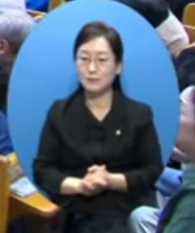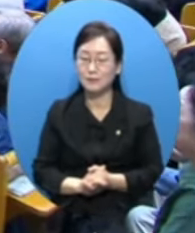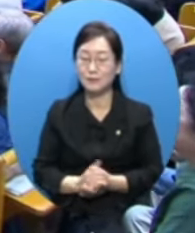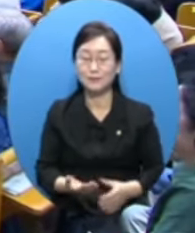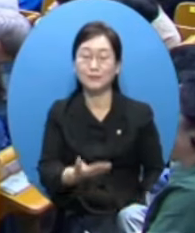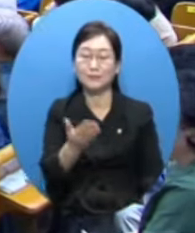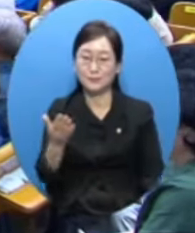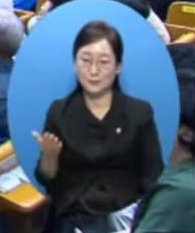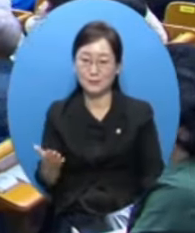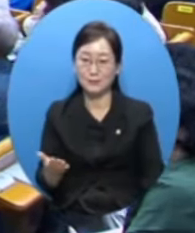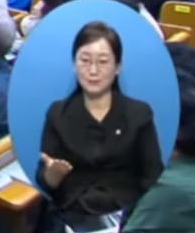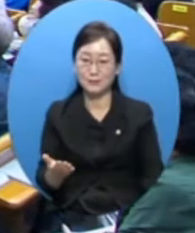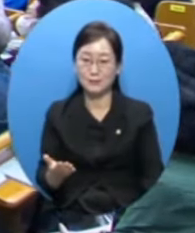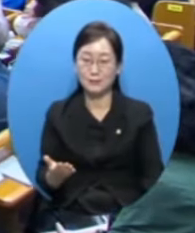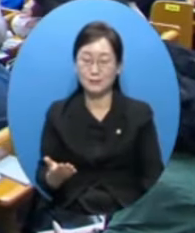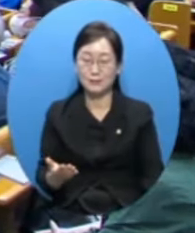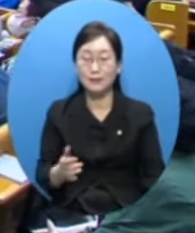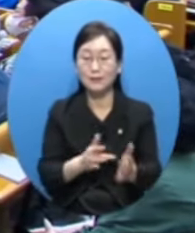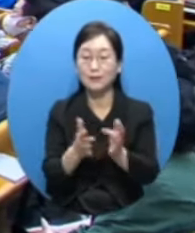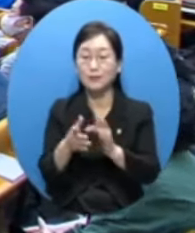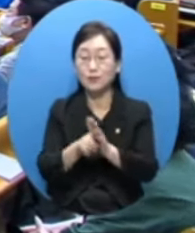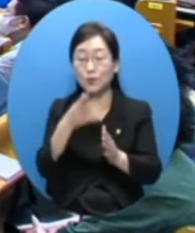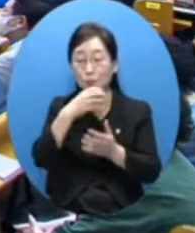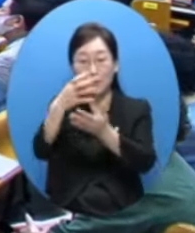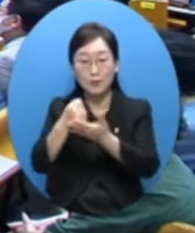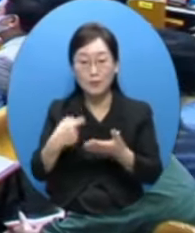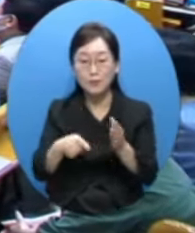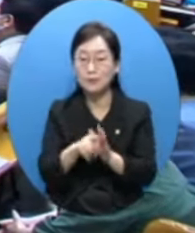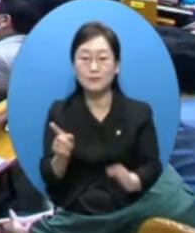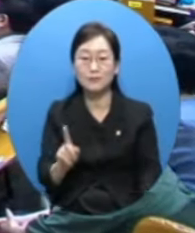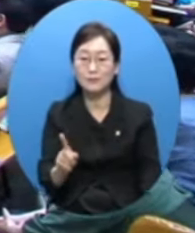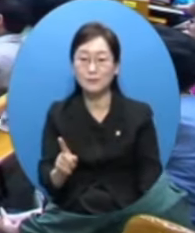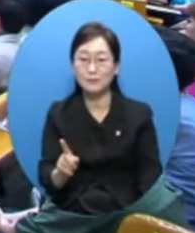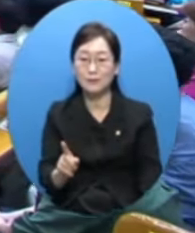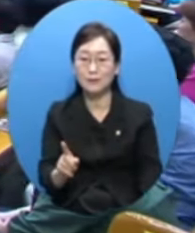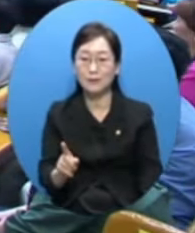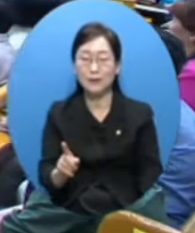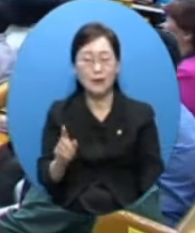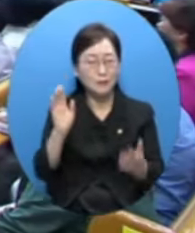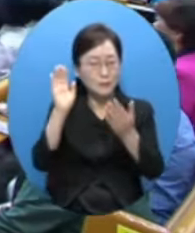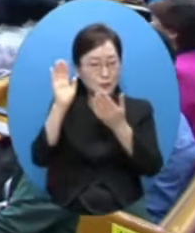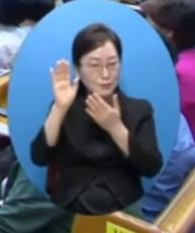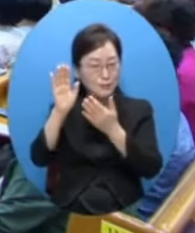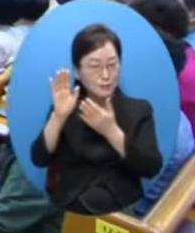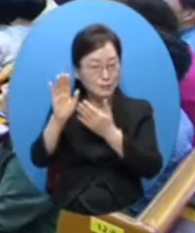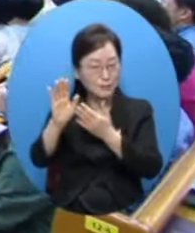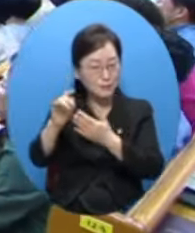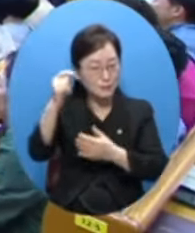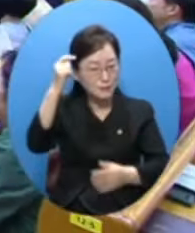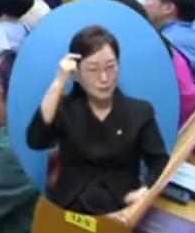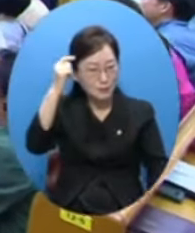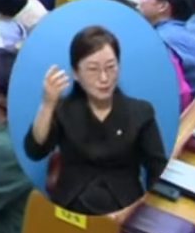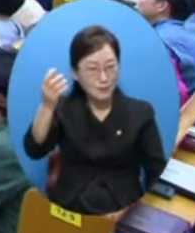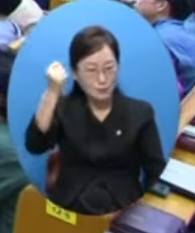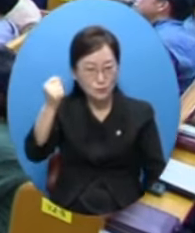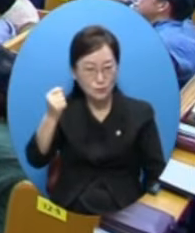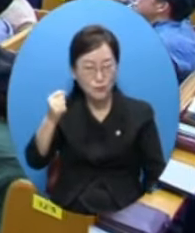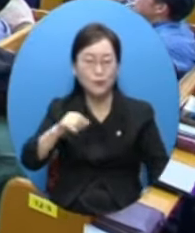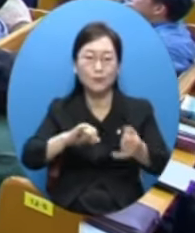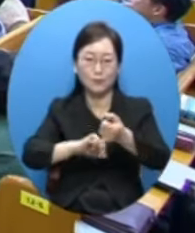여러분, 우리가 예수 믿고 복받은 인생을 살기 위해서는 미래지향 인생을 살아야